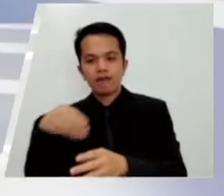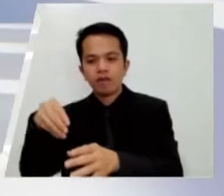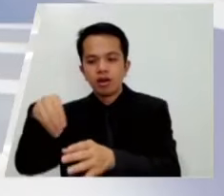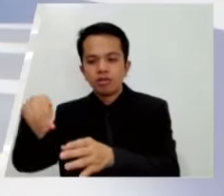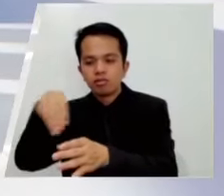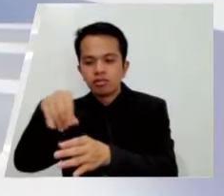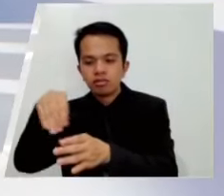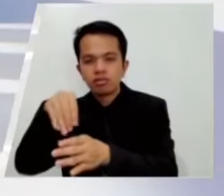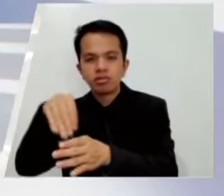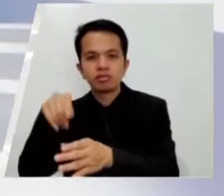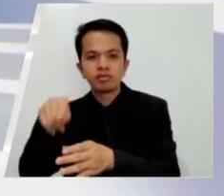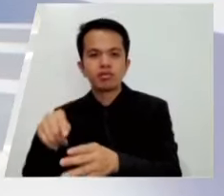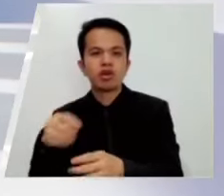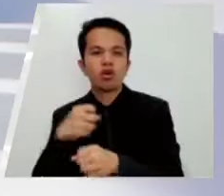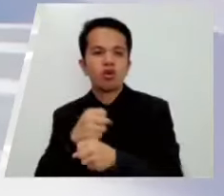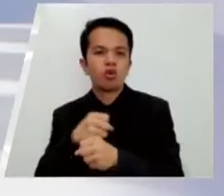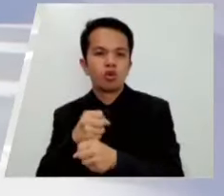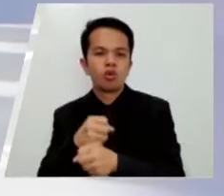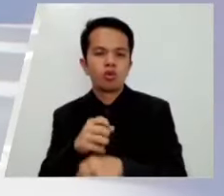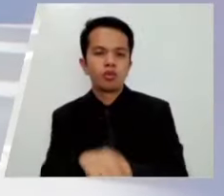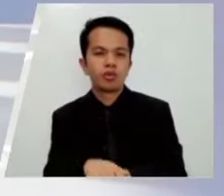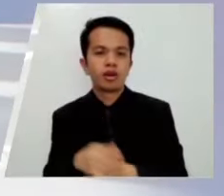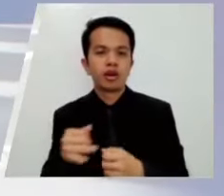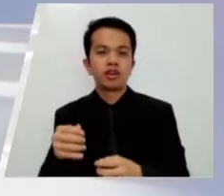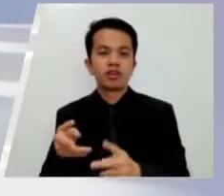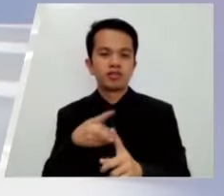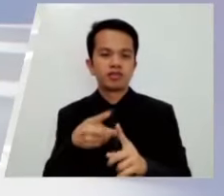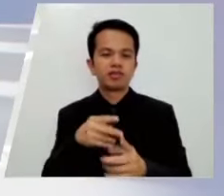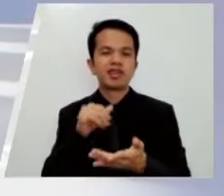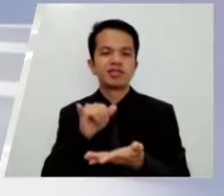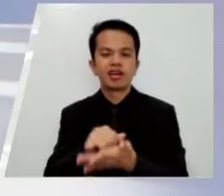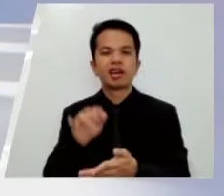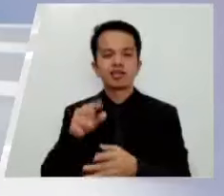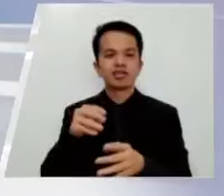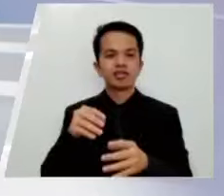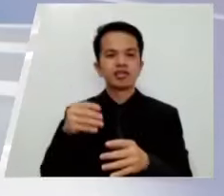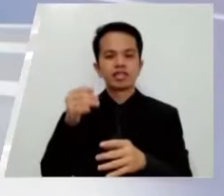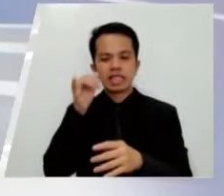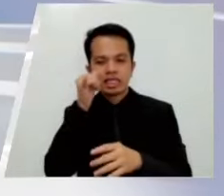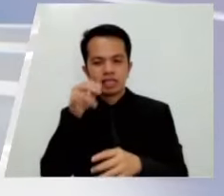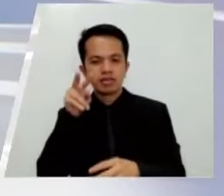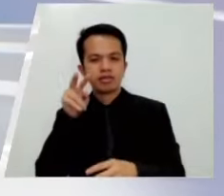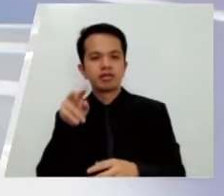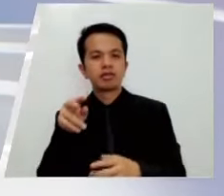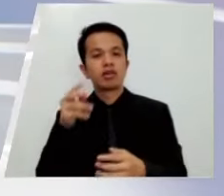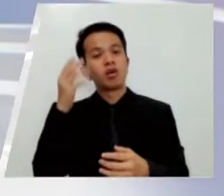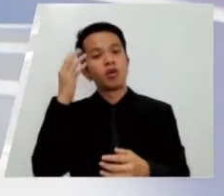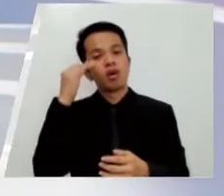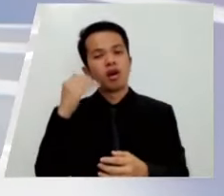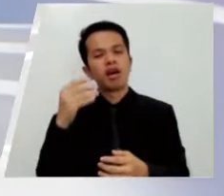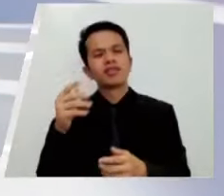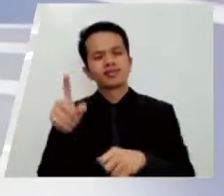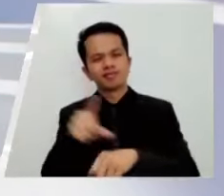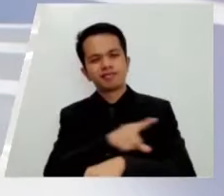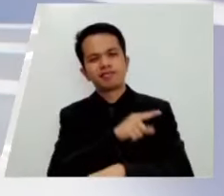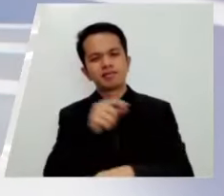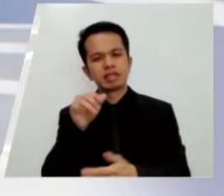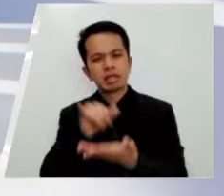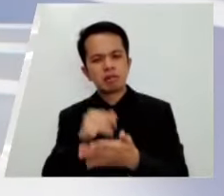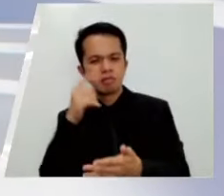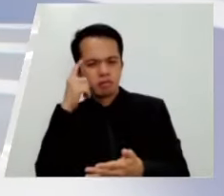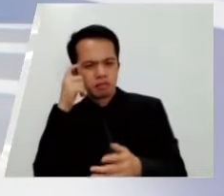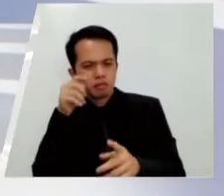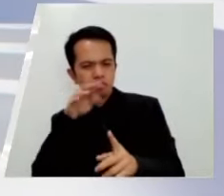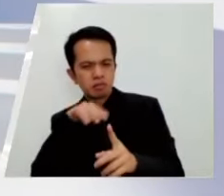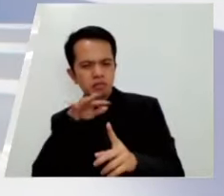coffee maker. Ang biktima raw mismo ang naglagay ng security camera dahil matagal na siyang kinukutuban. Inamin naman sa korte